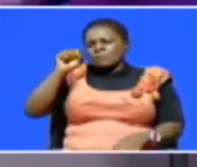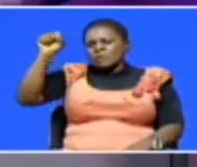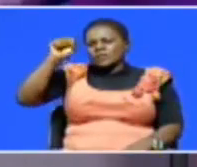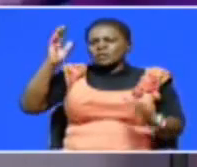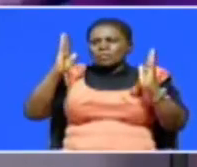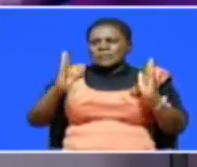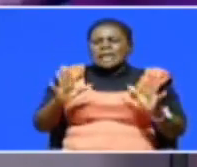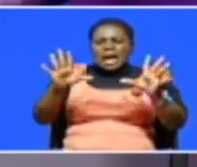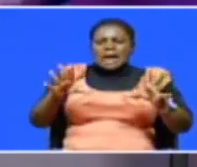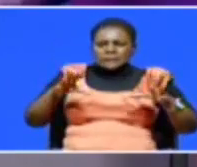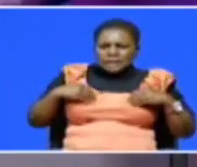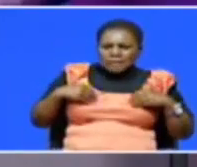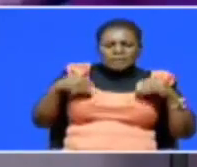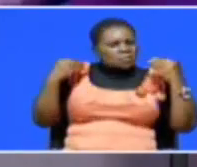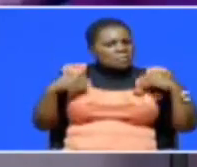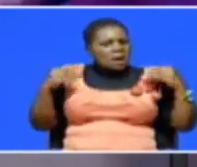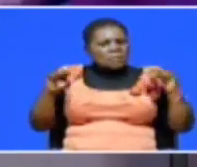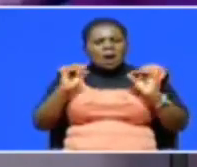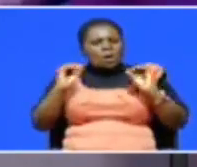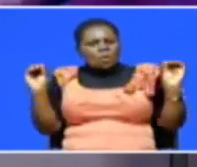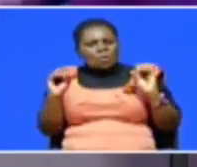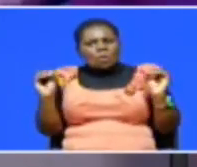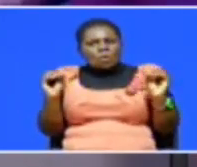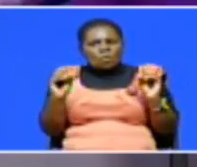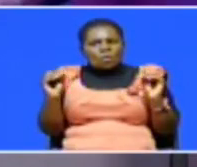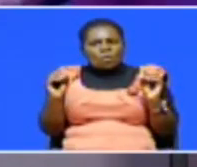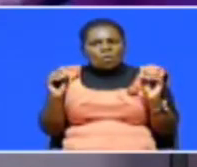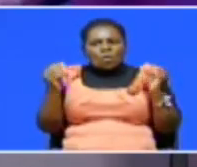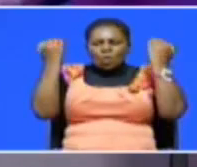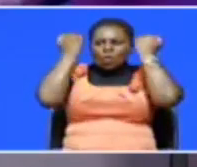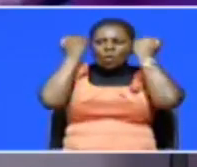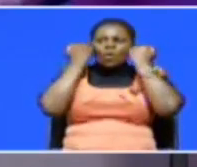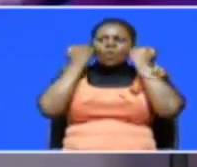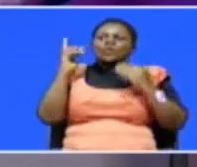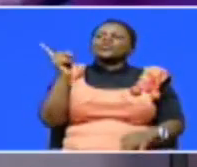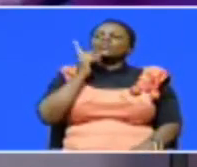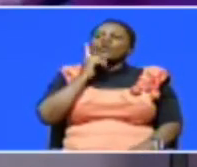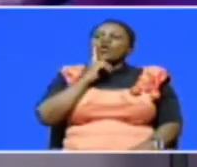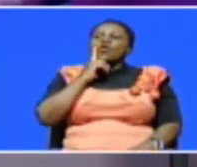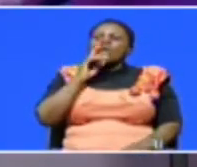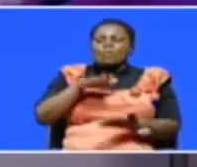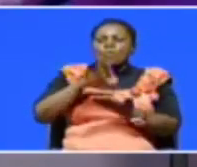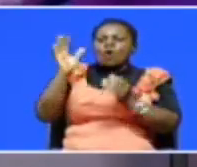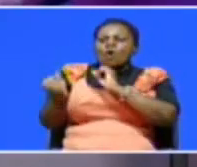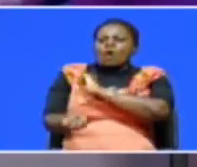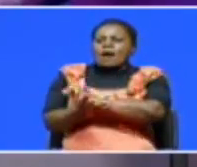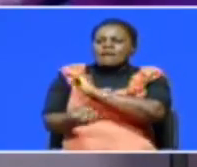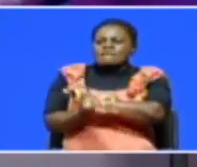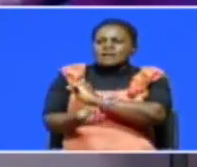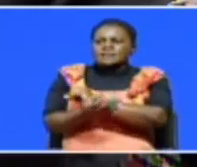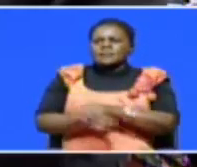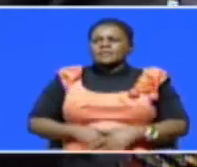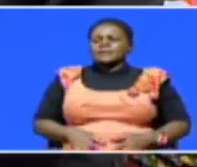huyo hakukubali wala kukana mashtaka hayo na atahitajika mahakamani kesho kwa mwelekeo zaidi. Franklin Wala